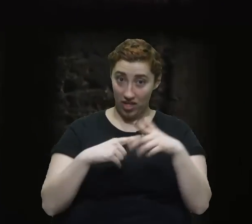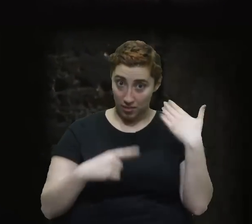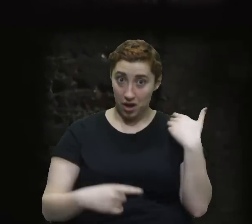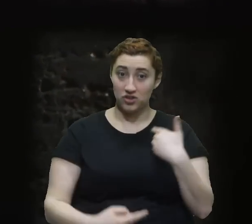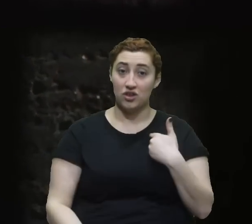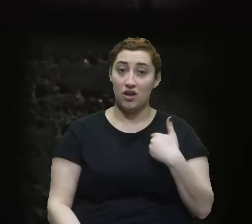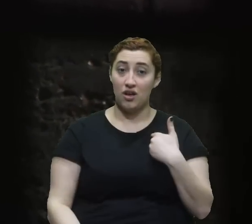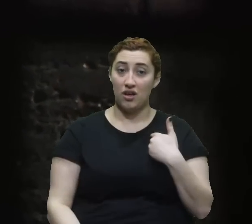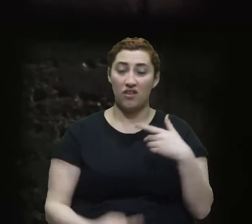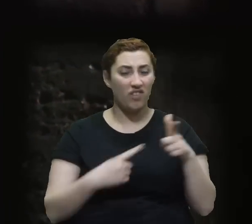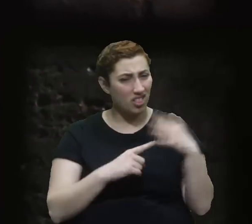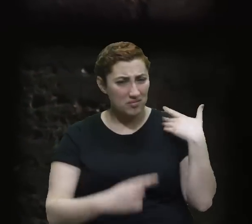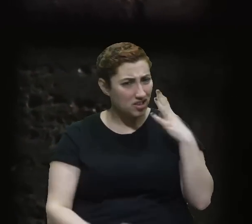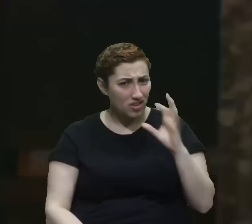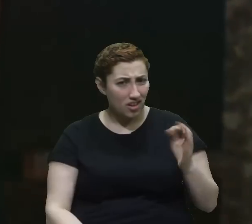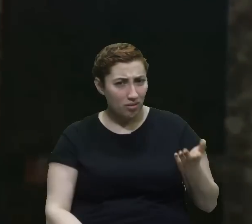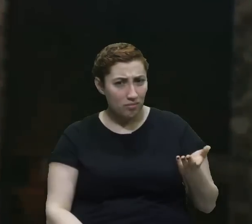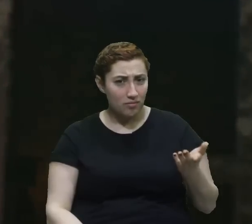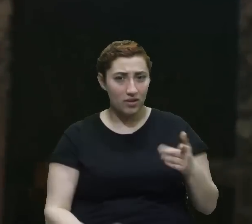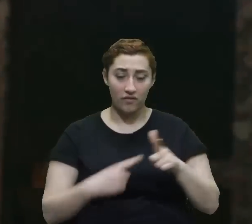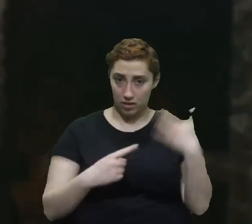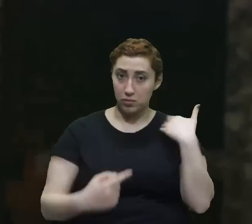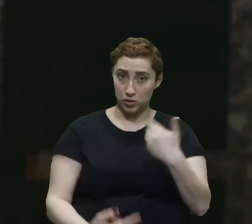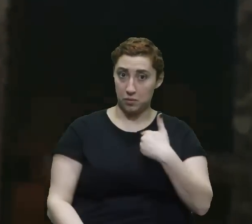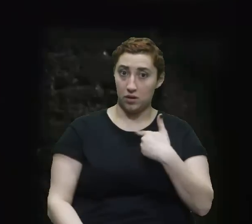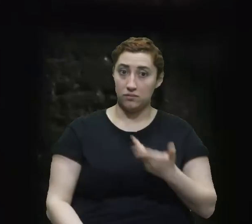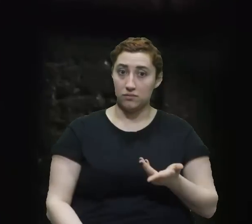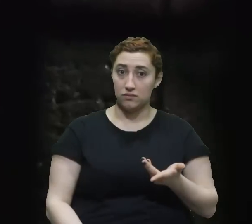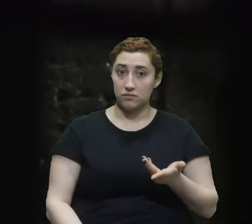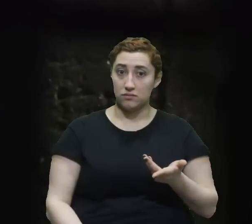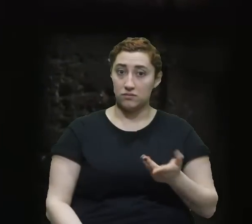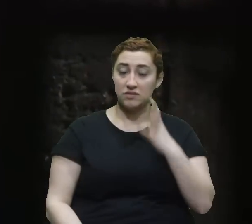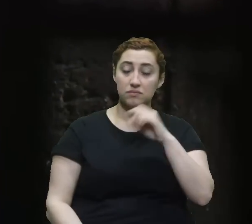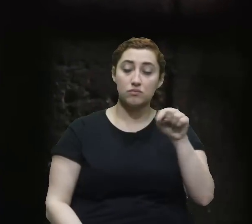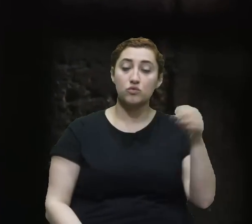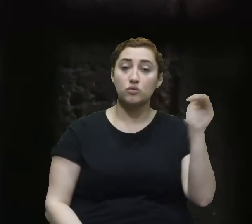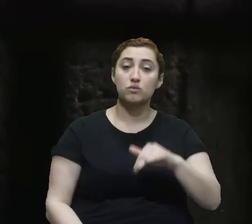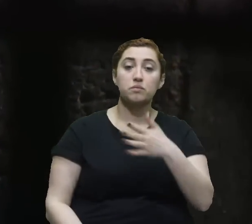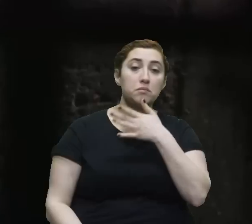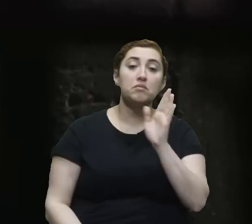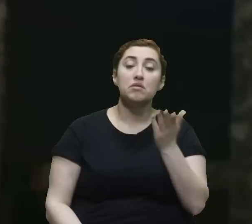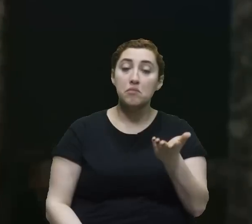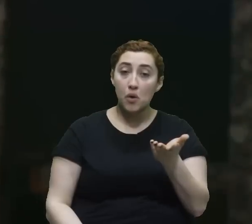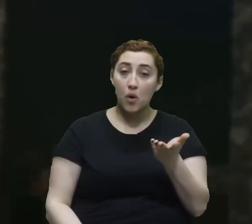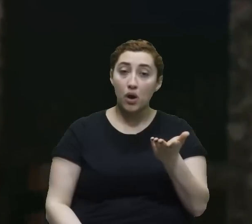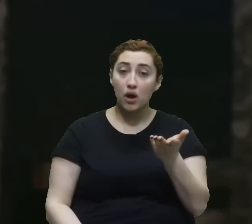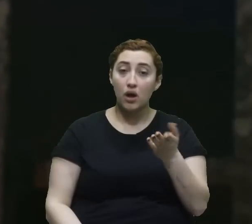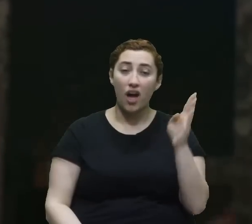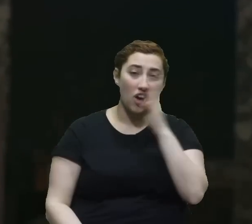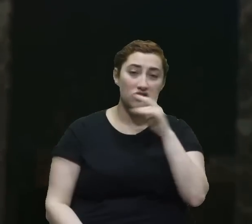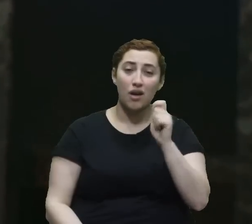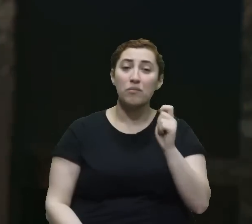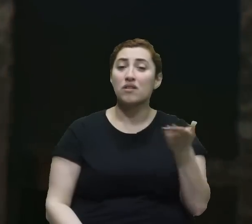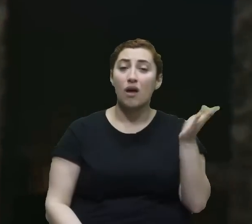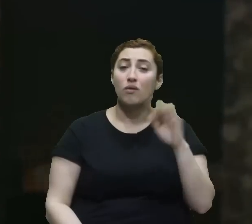Paşa. Fethi Paşa kim? Fethi Paşa benim ya. Kimse senin burada olduğunu bilmiyor ki. Muhbirlik